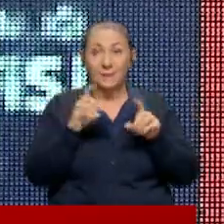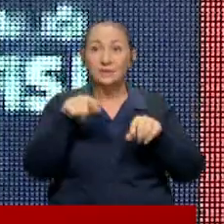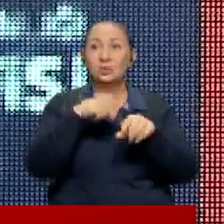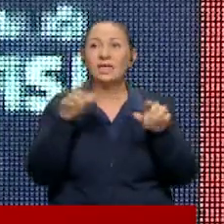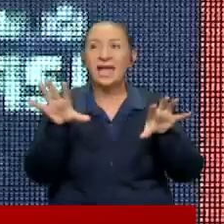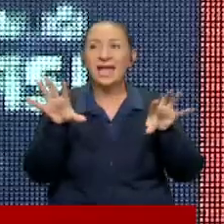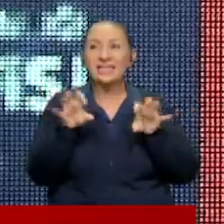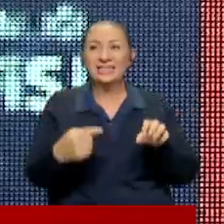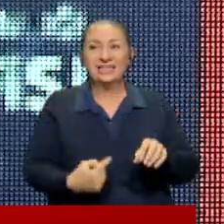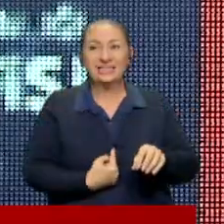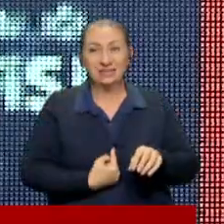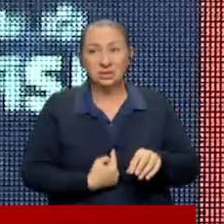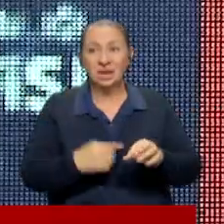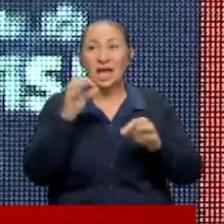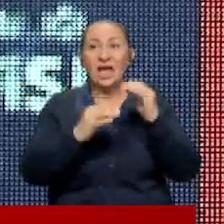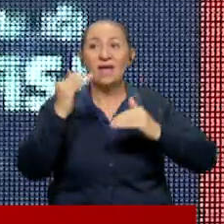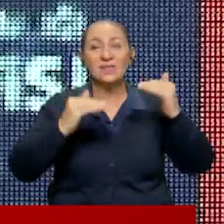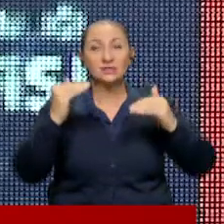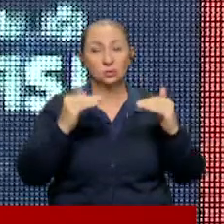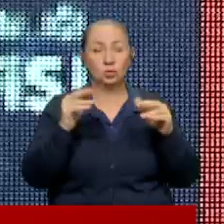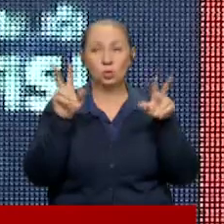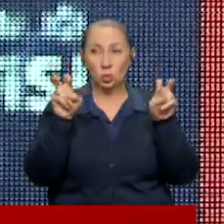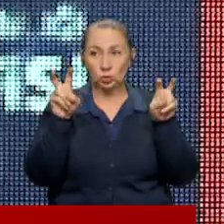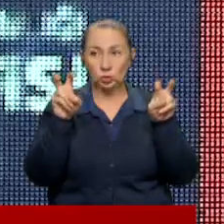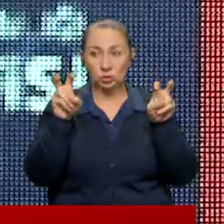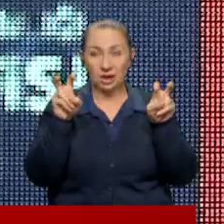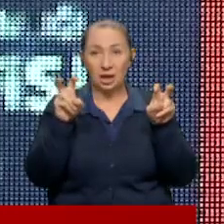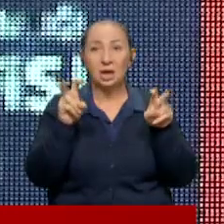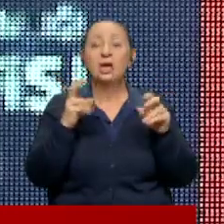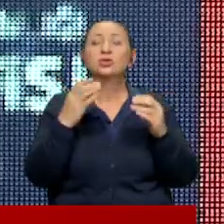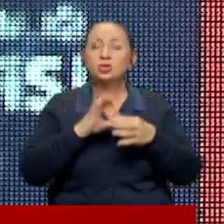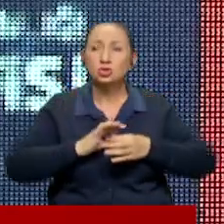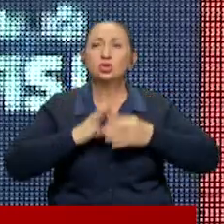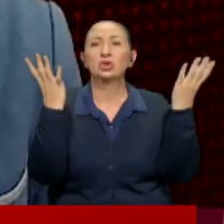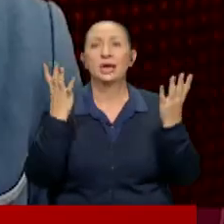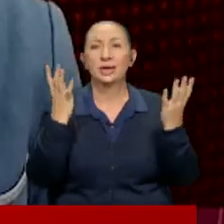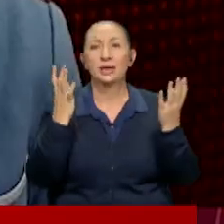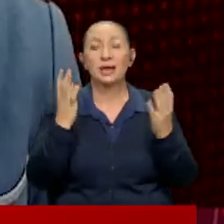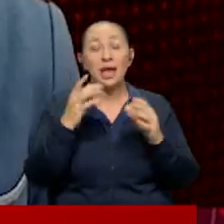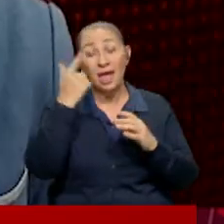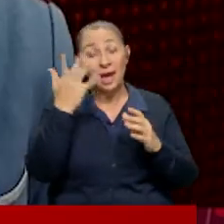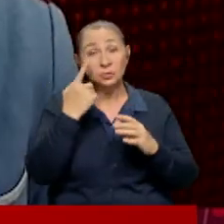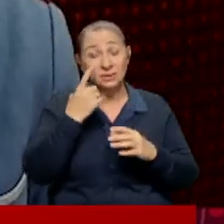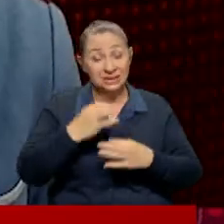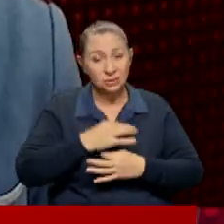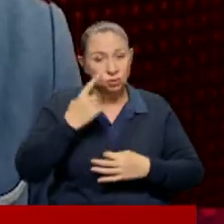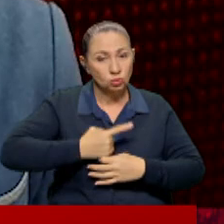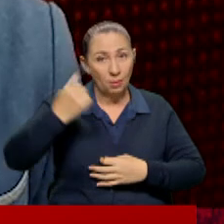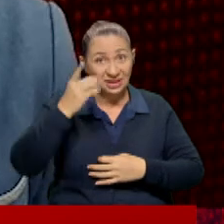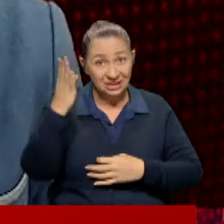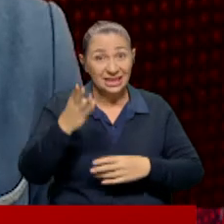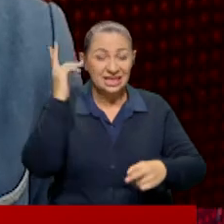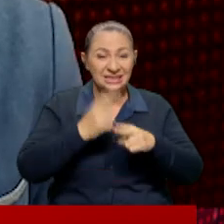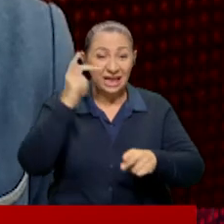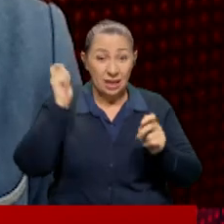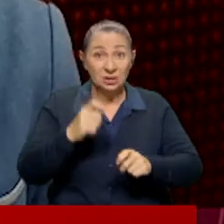süredir etkisini hissettiğimiz enflasyon meselesinin de üstesinden gelerek. Eğer Sayın Cumhurbaşkanı'nın hızla yapabileceği